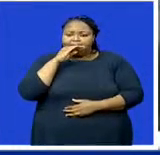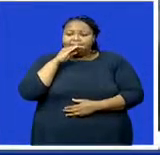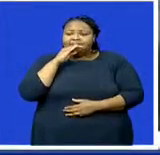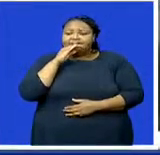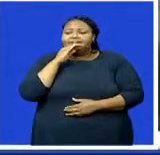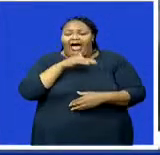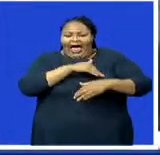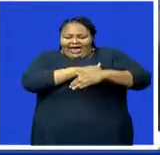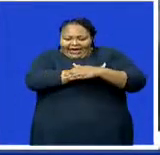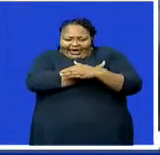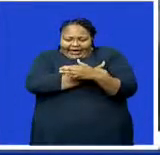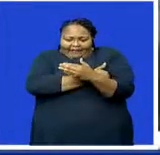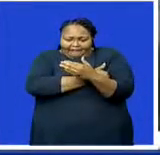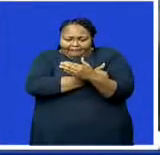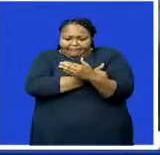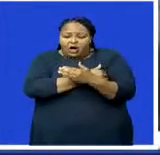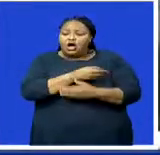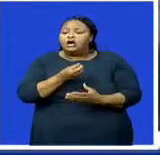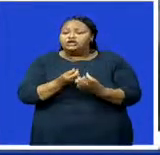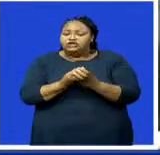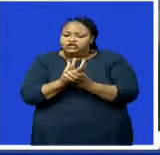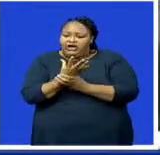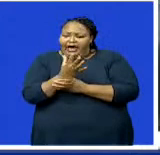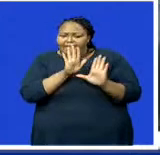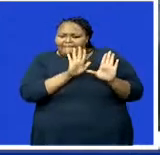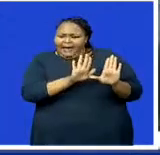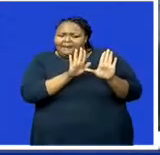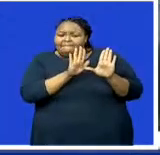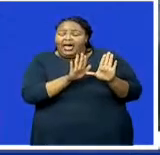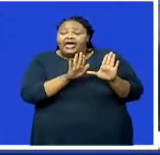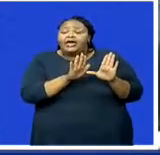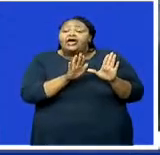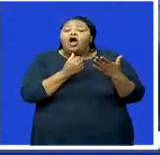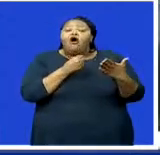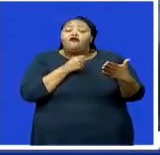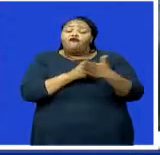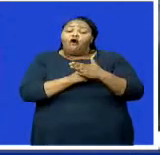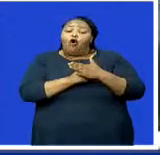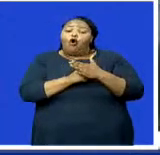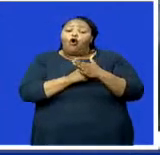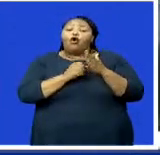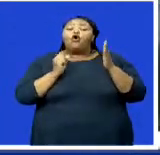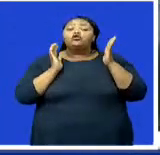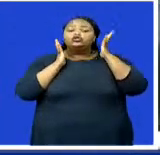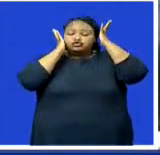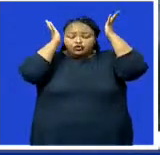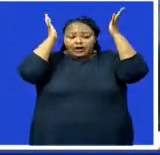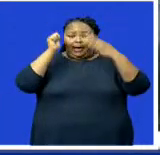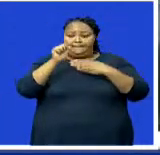July noma ngabe ude le machine yokukwenda akasike nje umfuyi